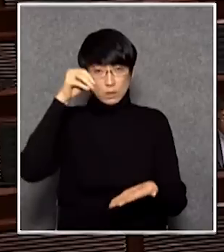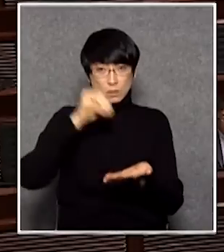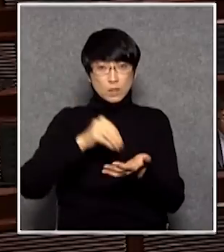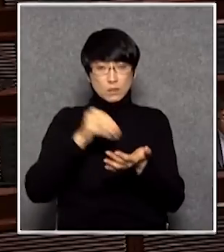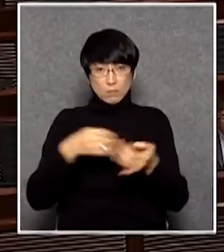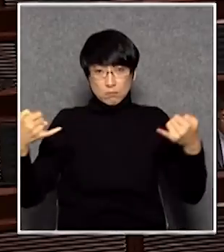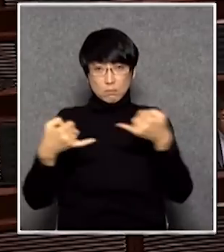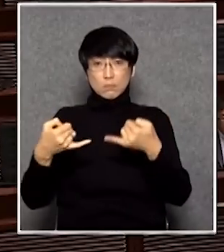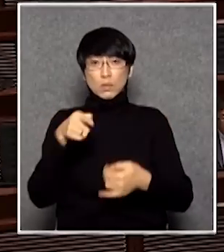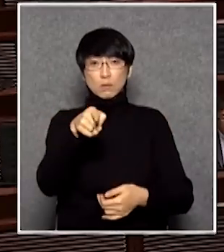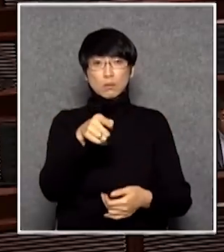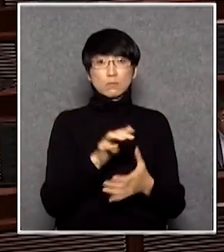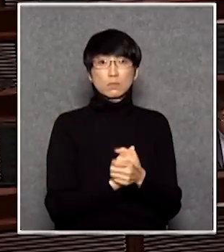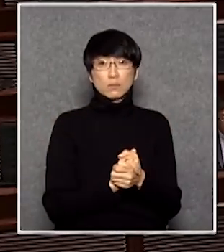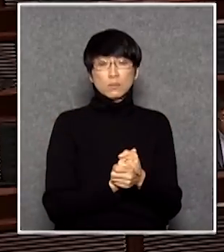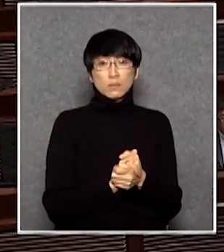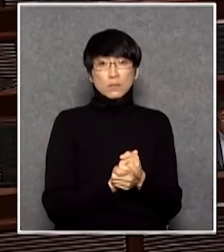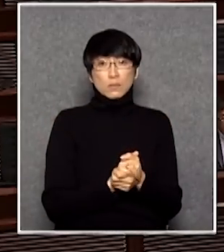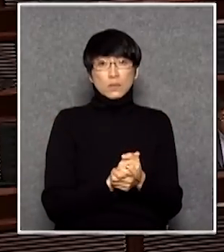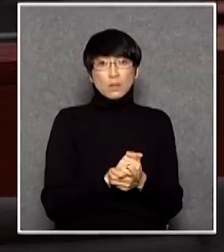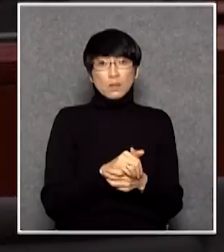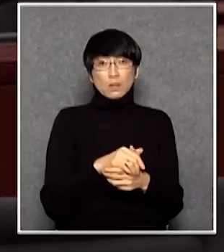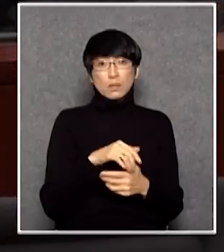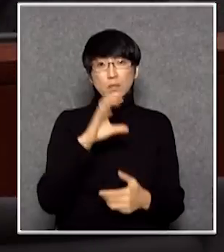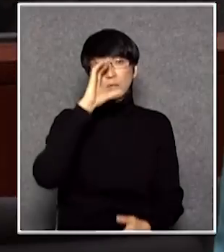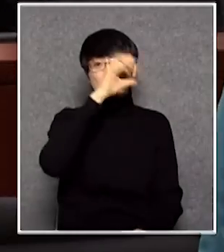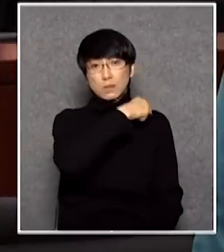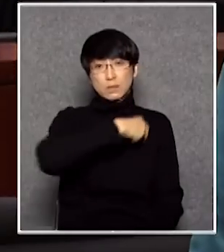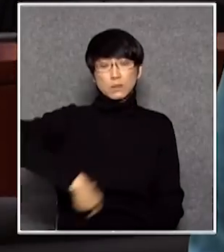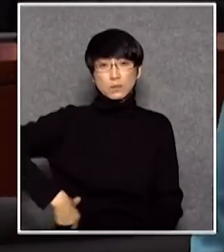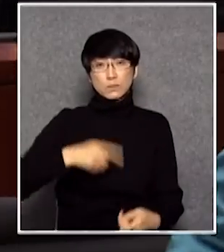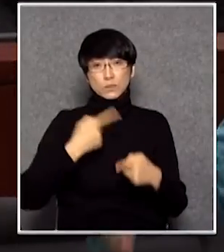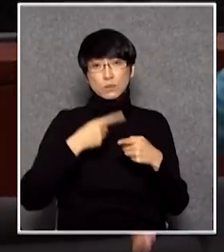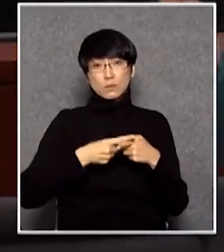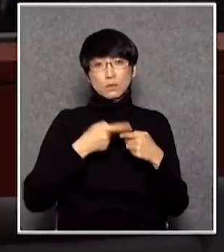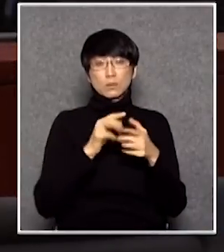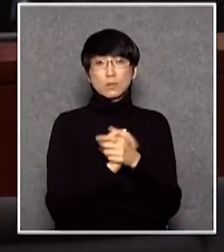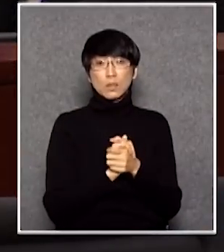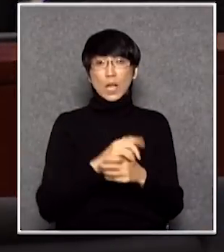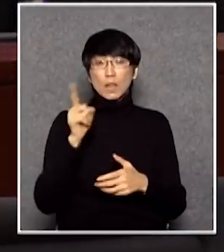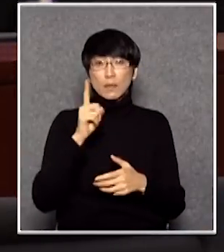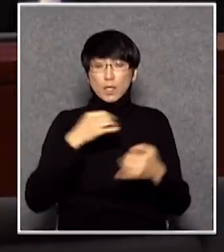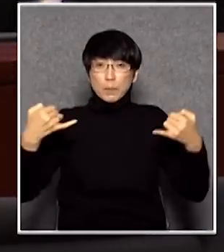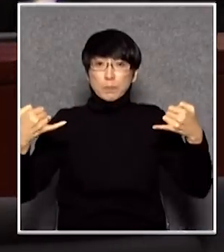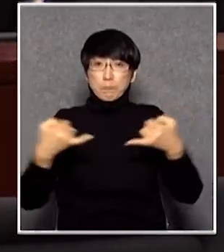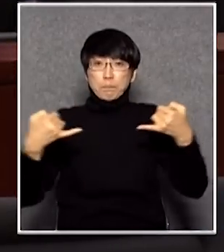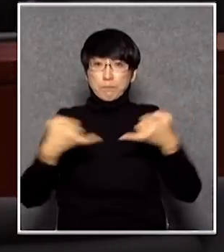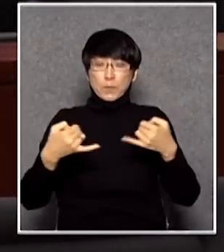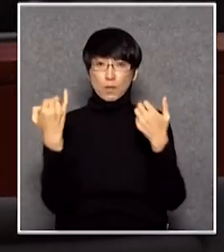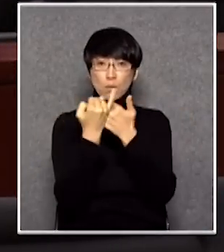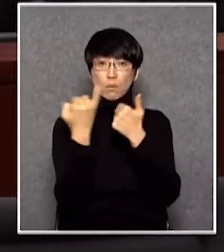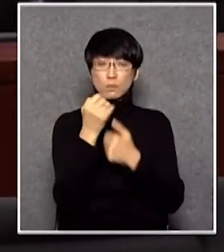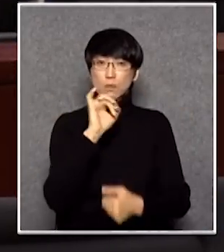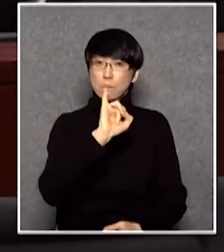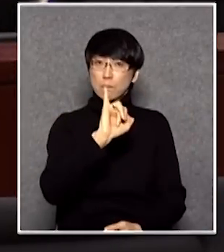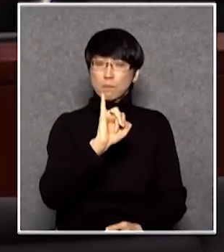你。呢一句應用翻啊陳議員你嘅身上就真係啱啦！你點可以敵視啲年青人呢？我哋有